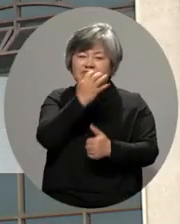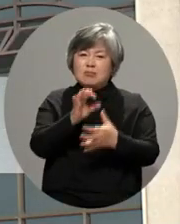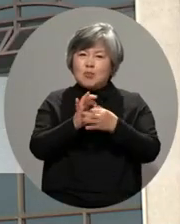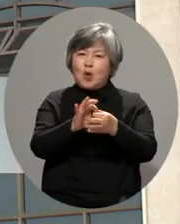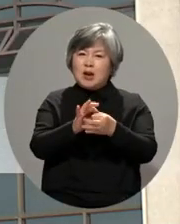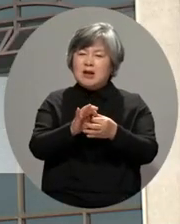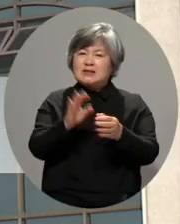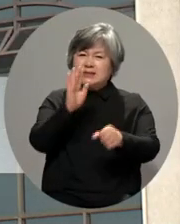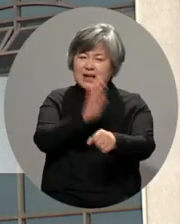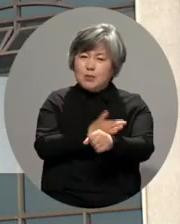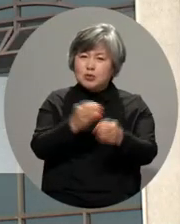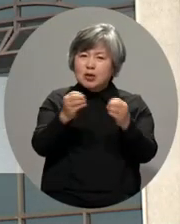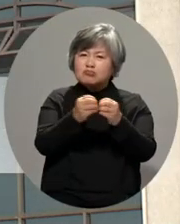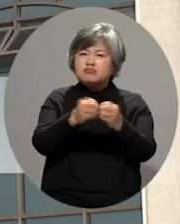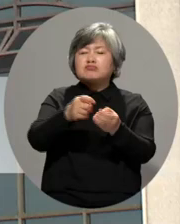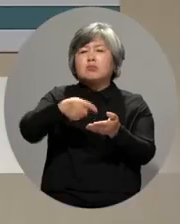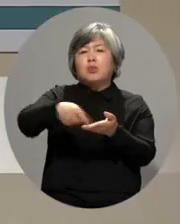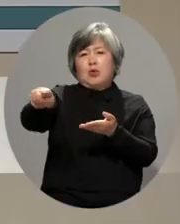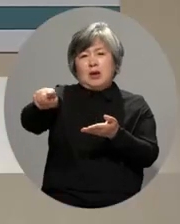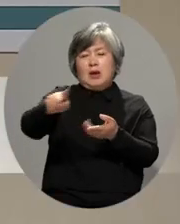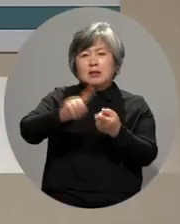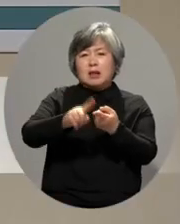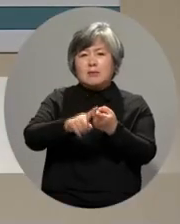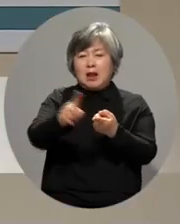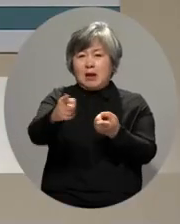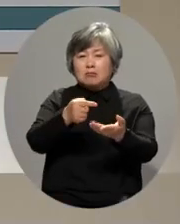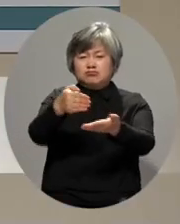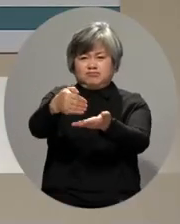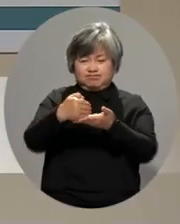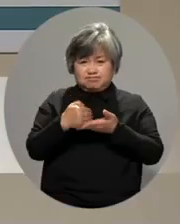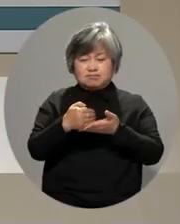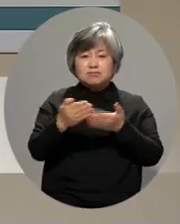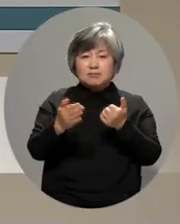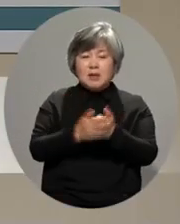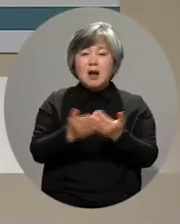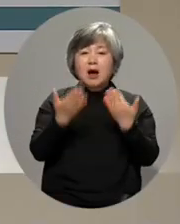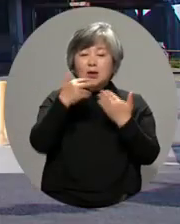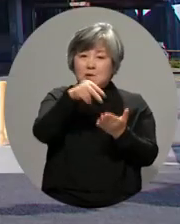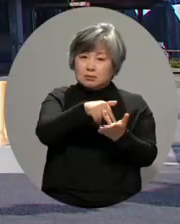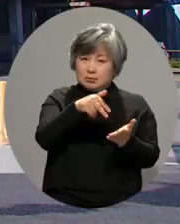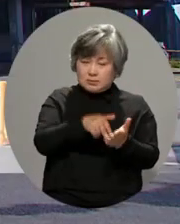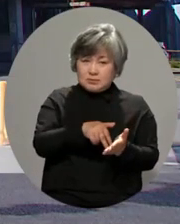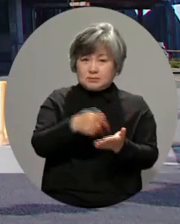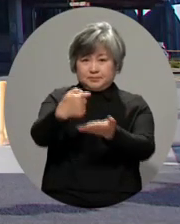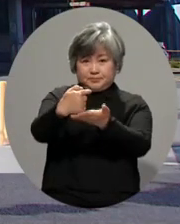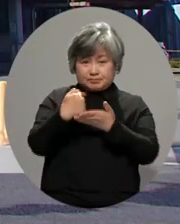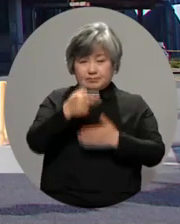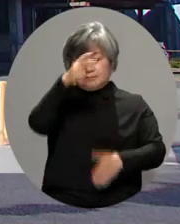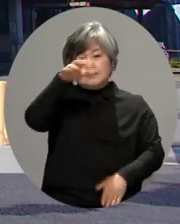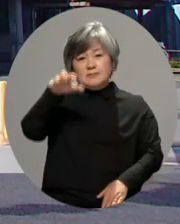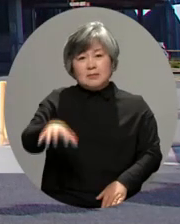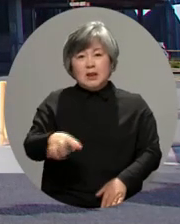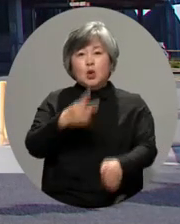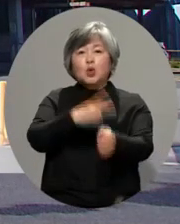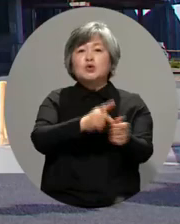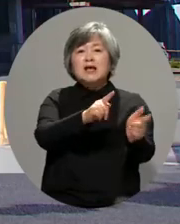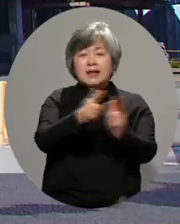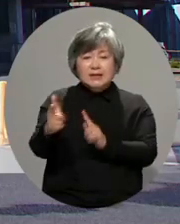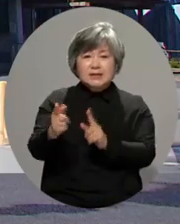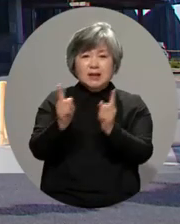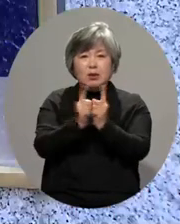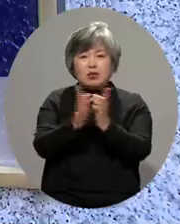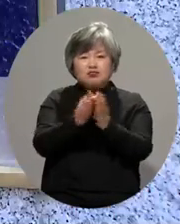부적절한 메시지를 보냈다는 의혹에 온라인상에서 제기됐습니다 학교 측으로부터 접수한 경찰은 해당 교사 등을